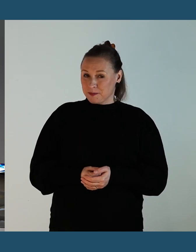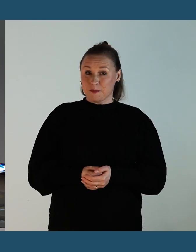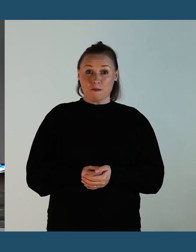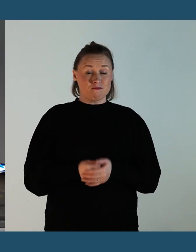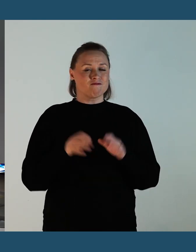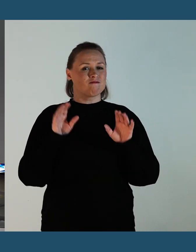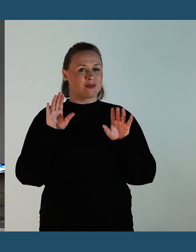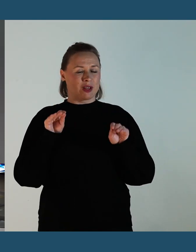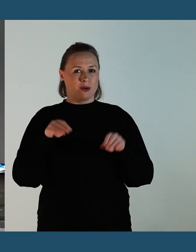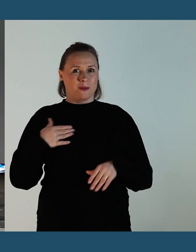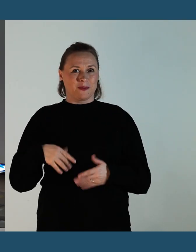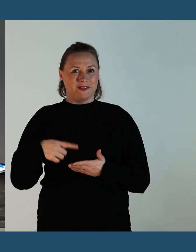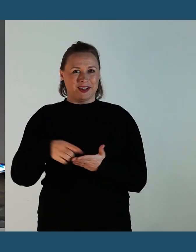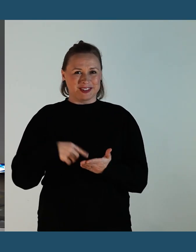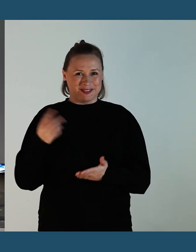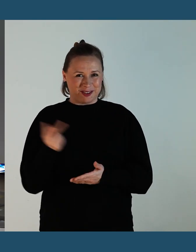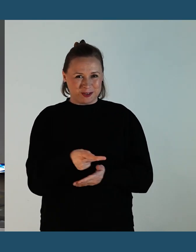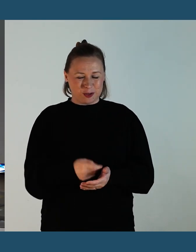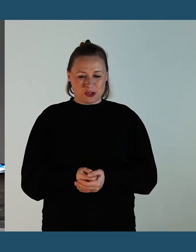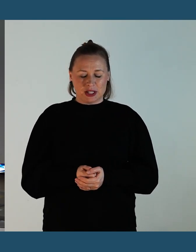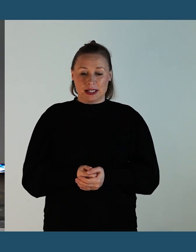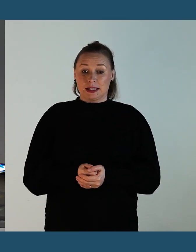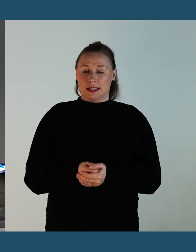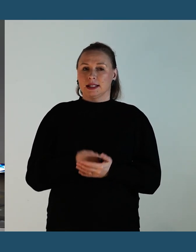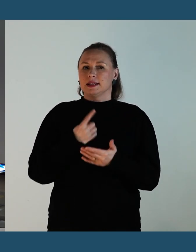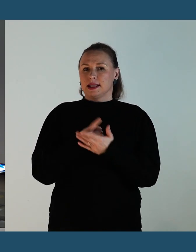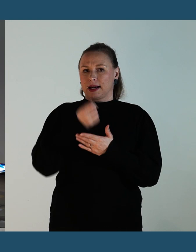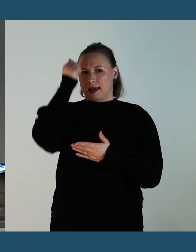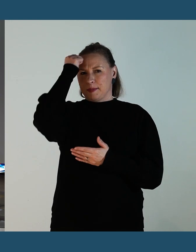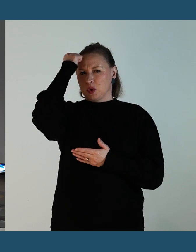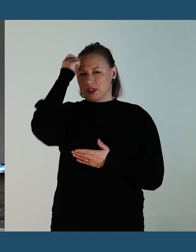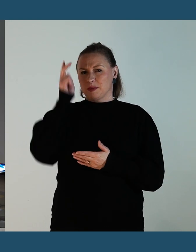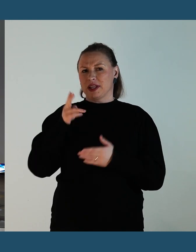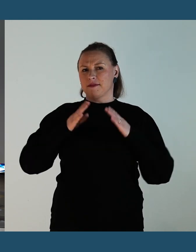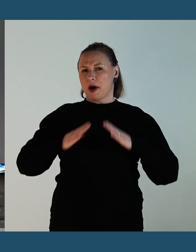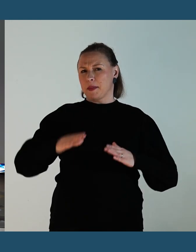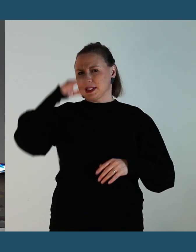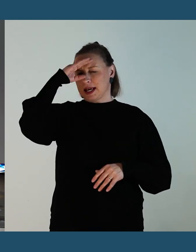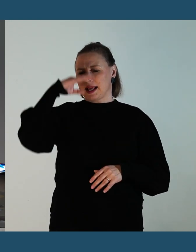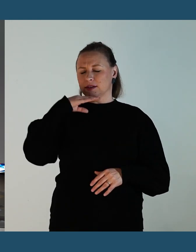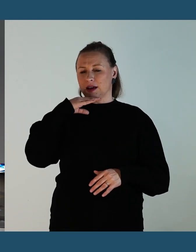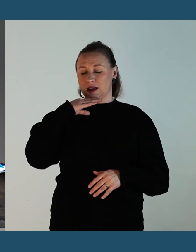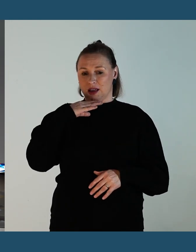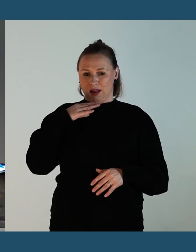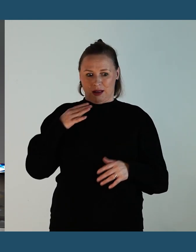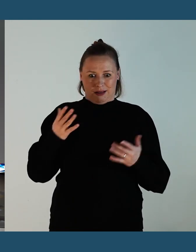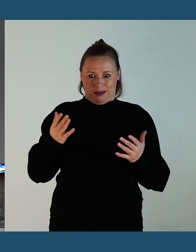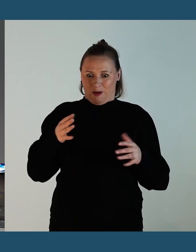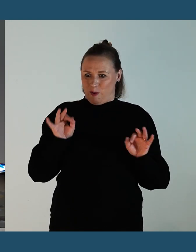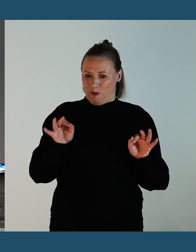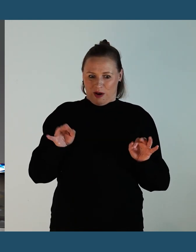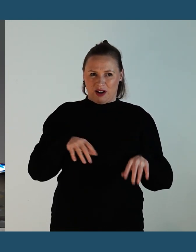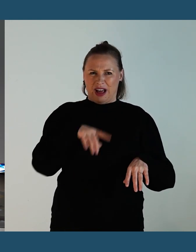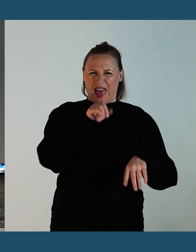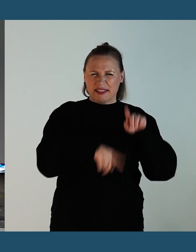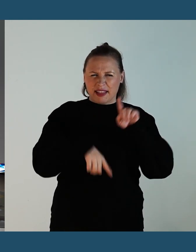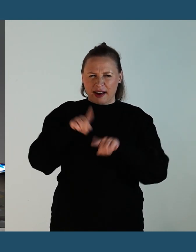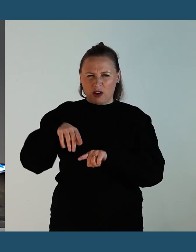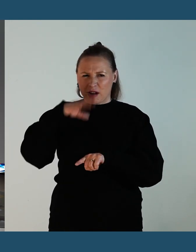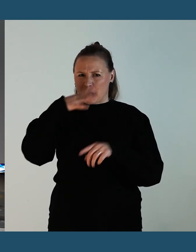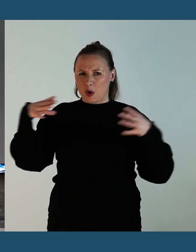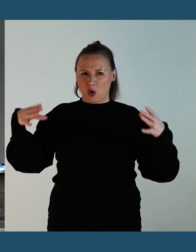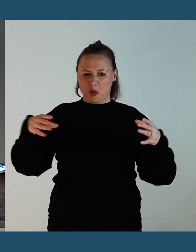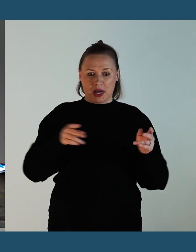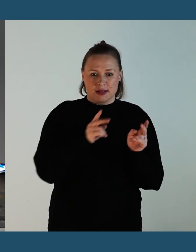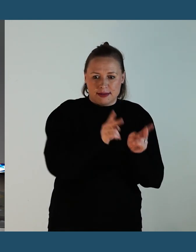Joo, aika haastava kysymys, mutta tässähän on tosi tärkeää muistaa, että vammaisia henkilöitä, tai se on todella, todella heterogeeninen ryhmä, ja se